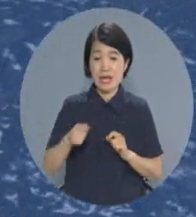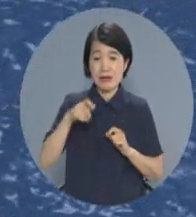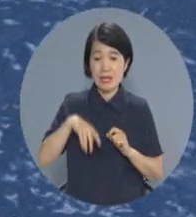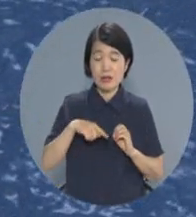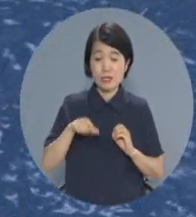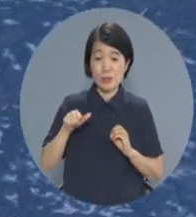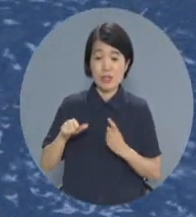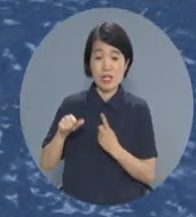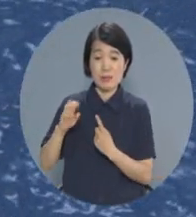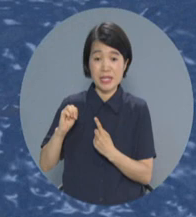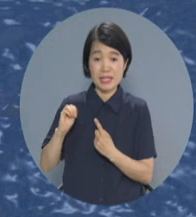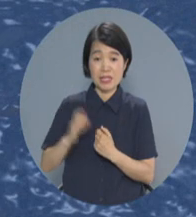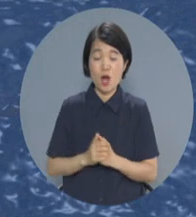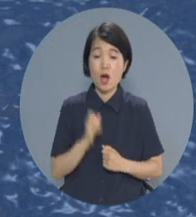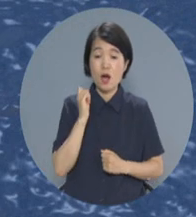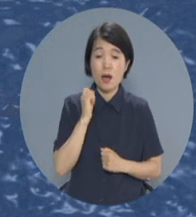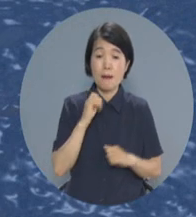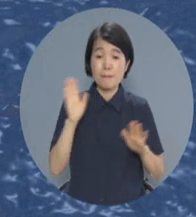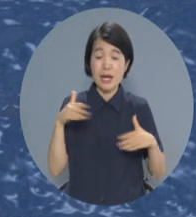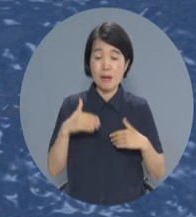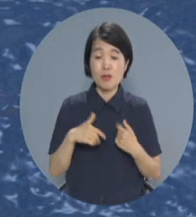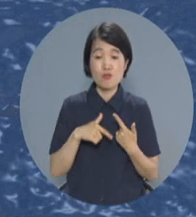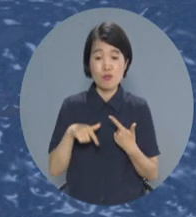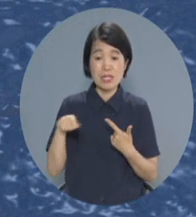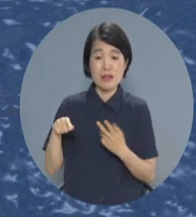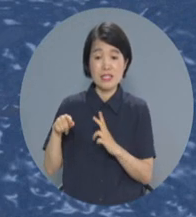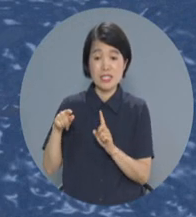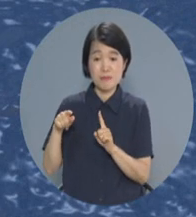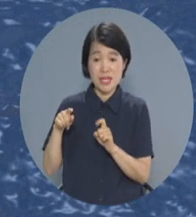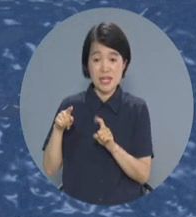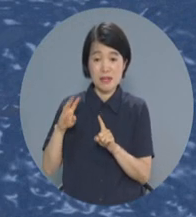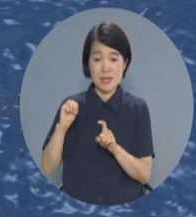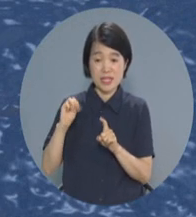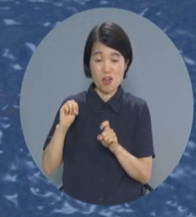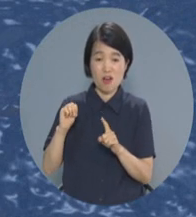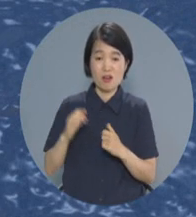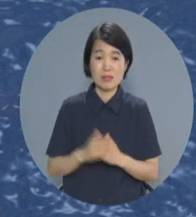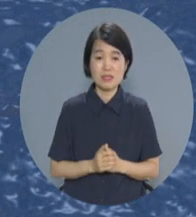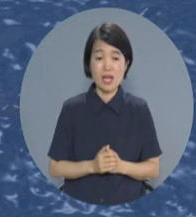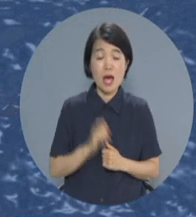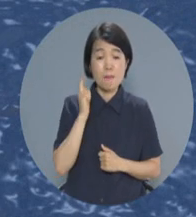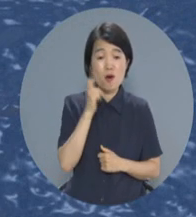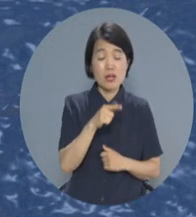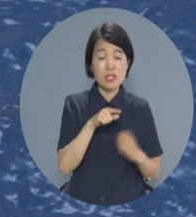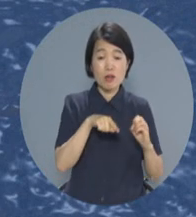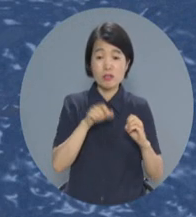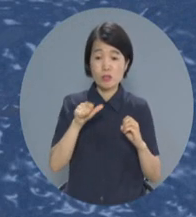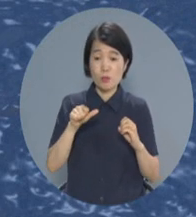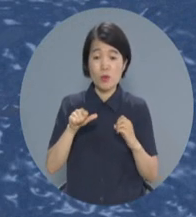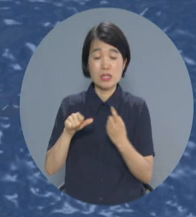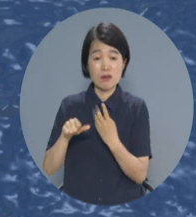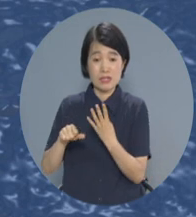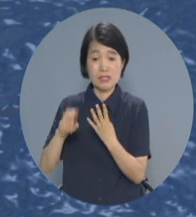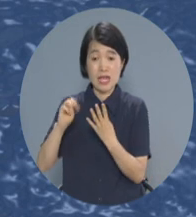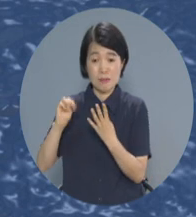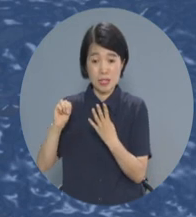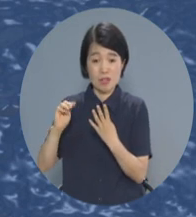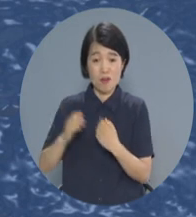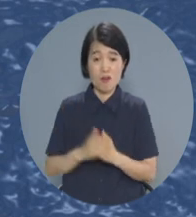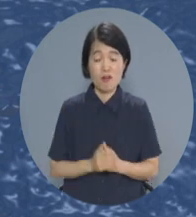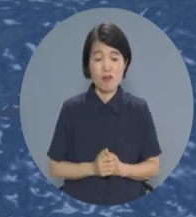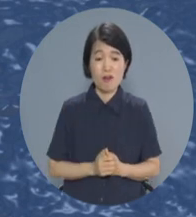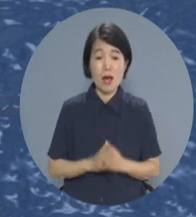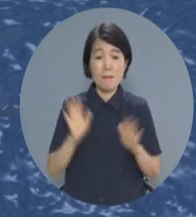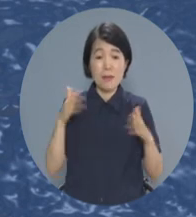앞바다에서 0.5에서 1m, 바람은 초속 6에서 11m로 불겠습니다. 먼바다에서는 파도가 0.5에서